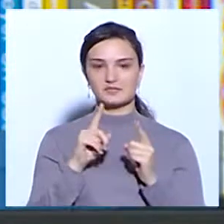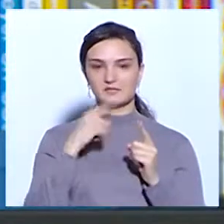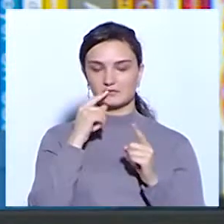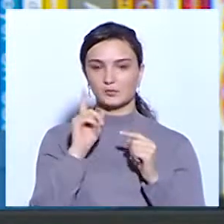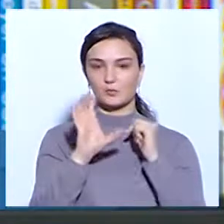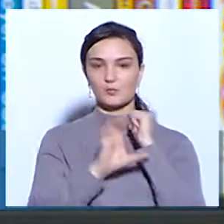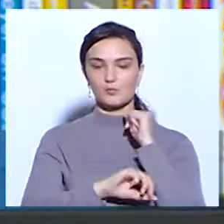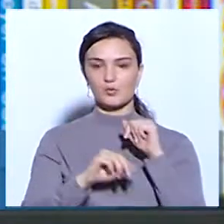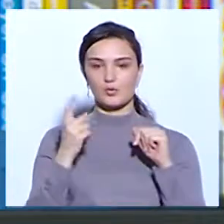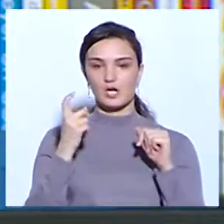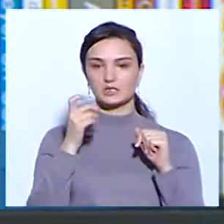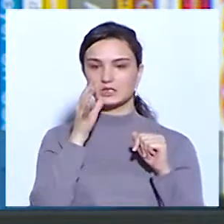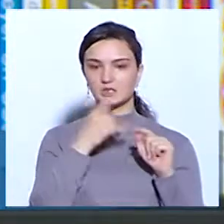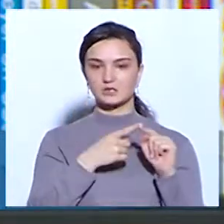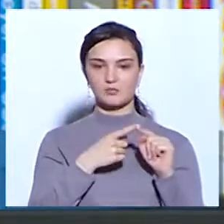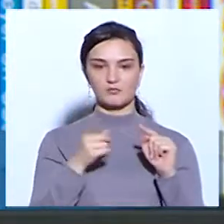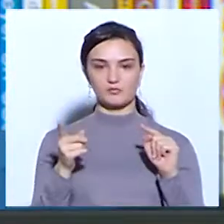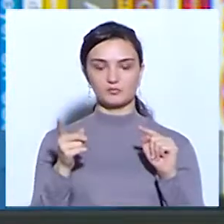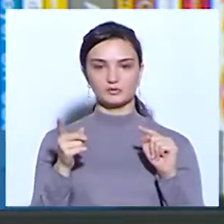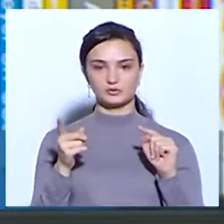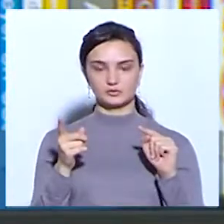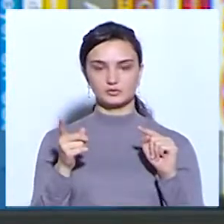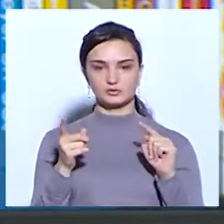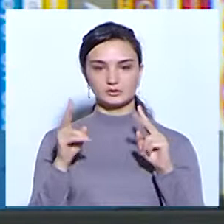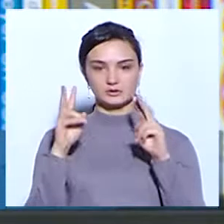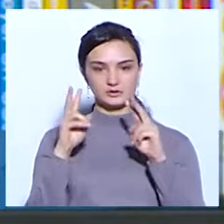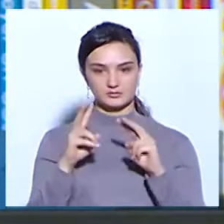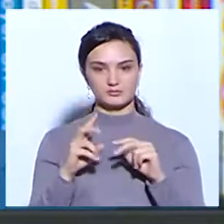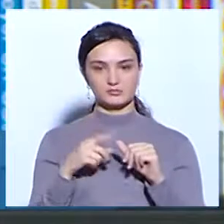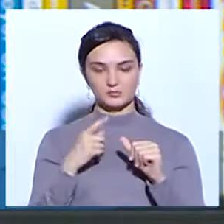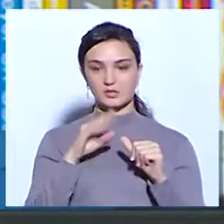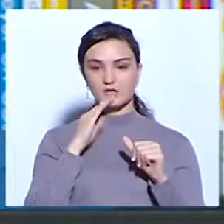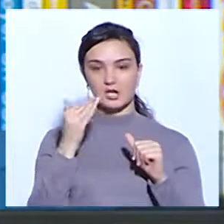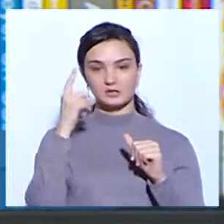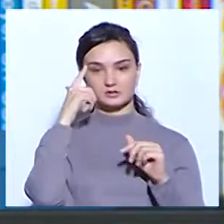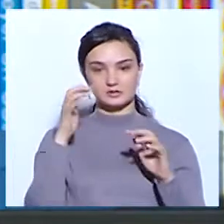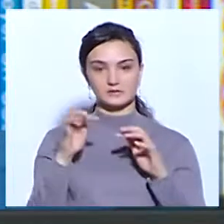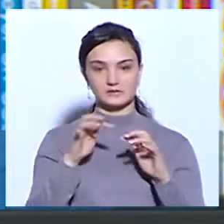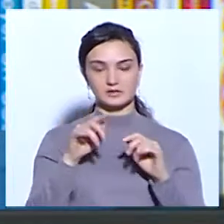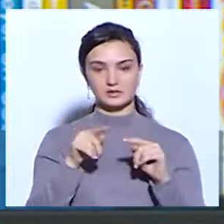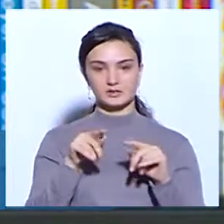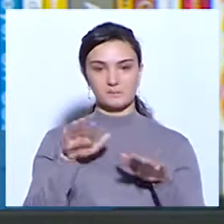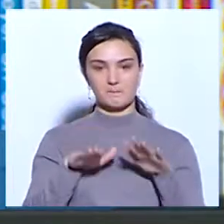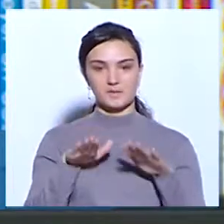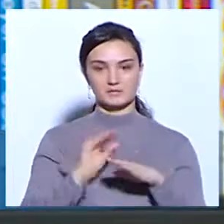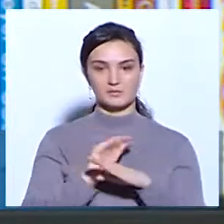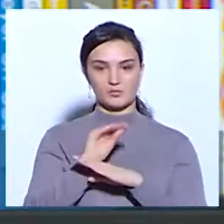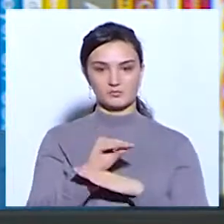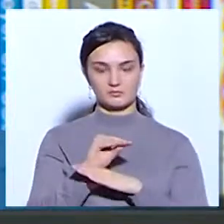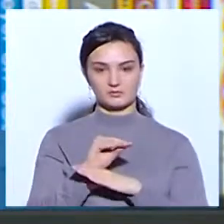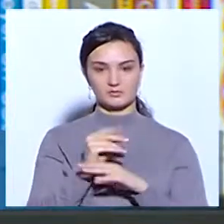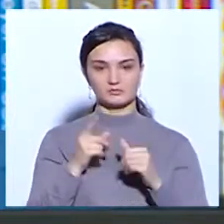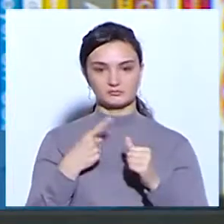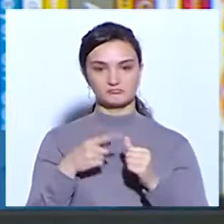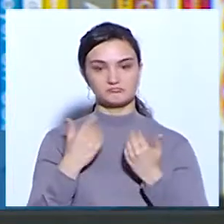რომ ბოლო 100 წლის განმავლობაში ანთროპოლოგიური მონაცემებით ქალების ტვინის მასა მცირედ მოიმატა. ეს